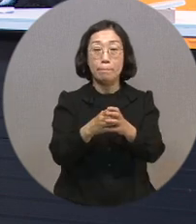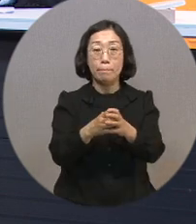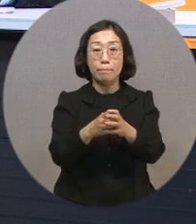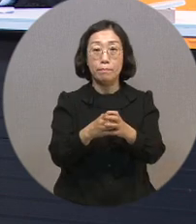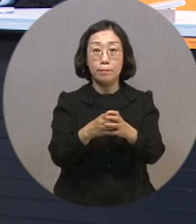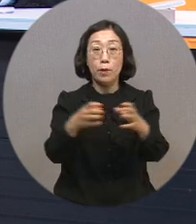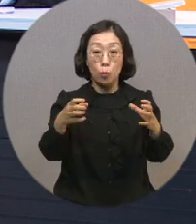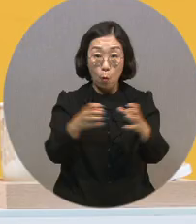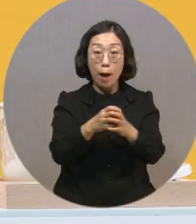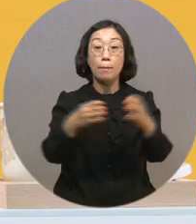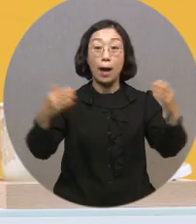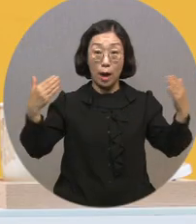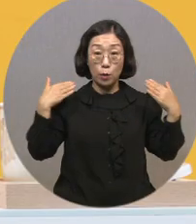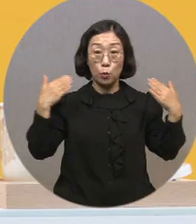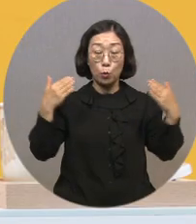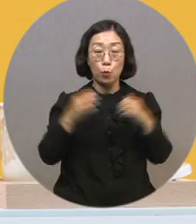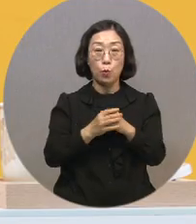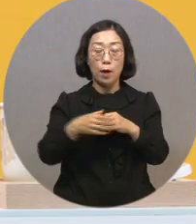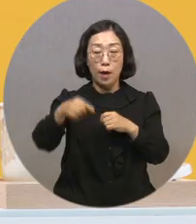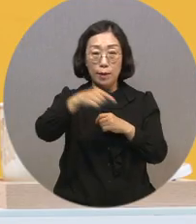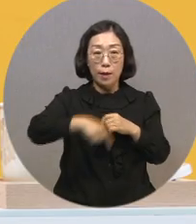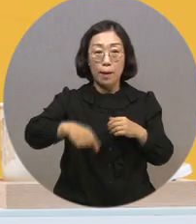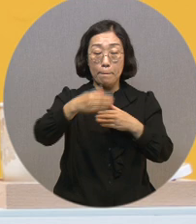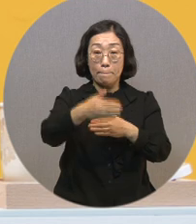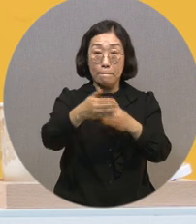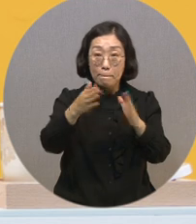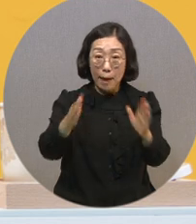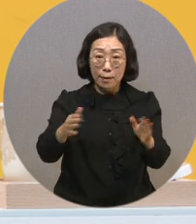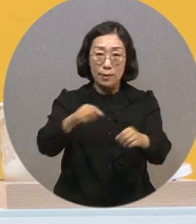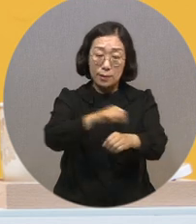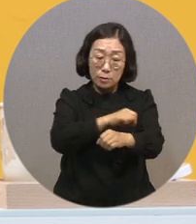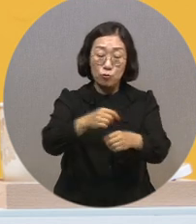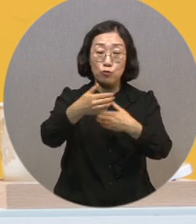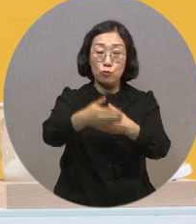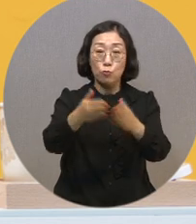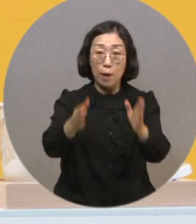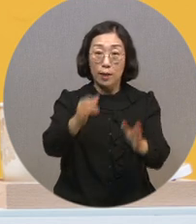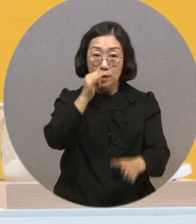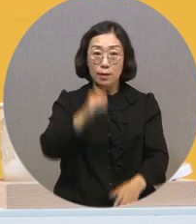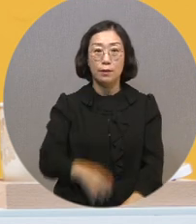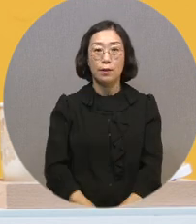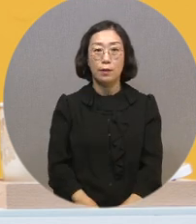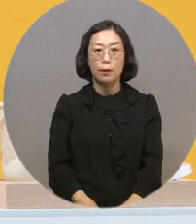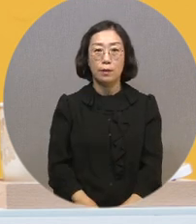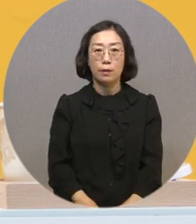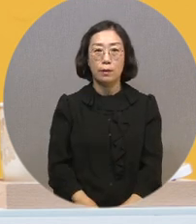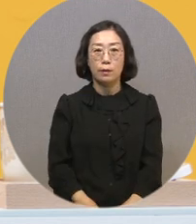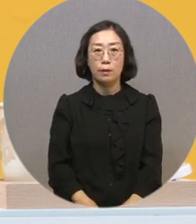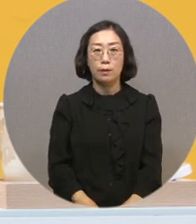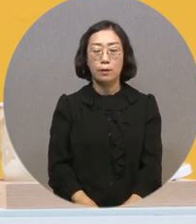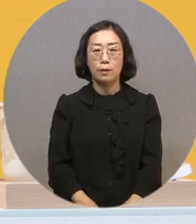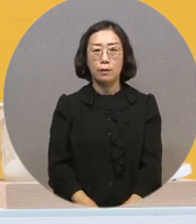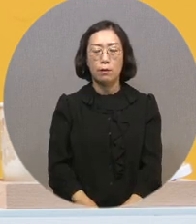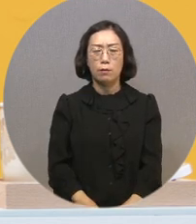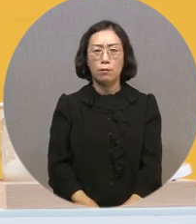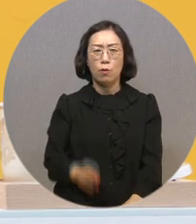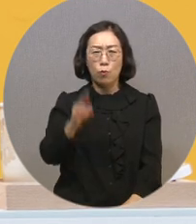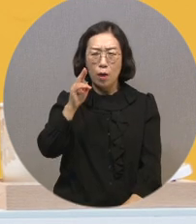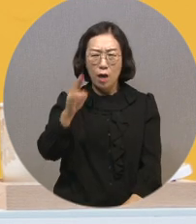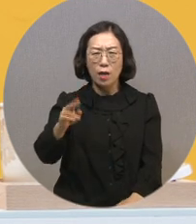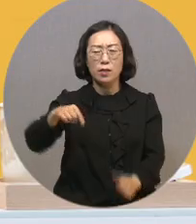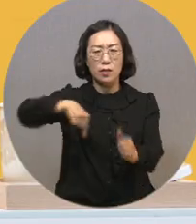정말 통합학교, 통합학급 중에 그 특수학급이 있습니다. 이 부분에 대해서는 이제 상당히 그것도 열악한 부분이